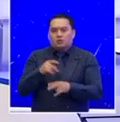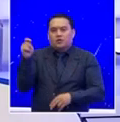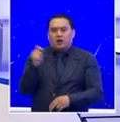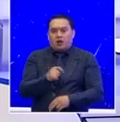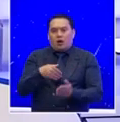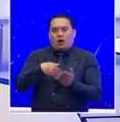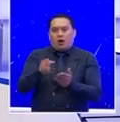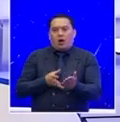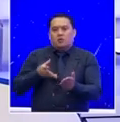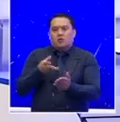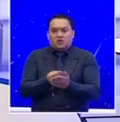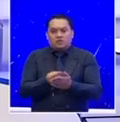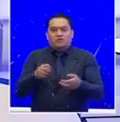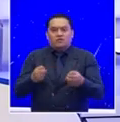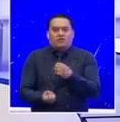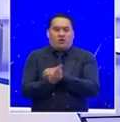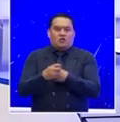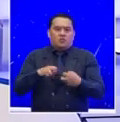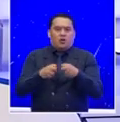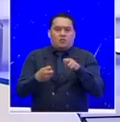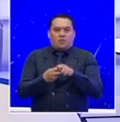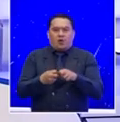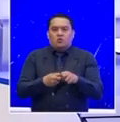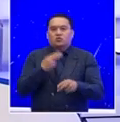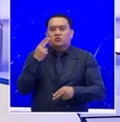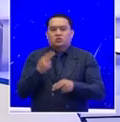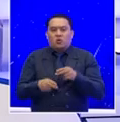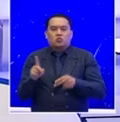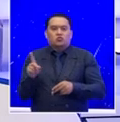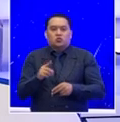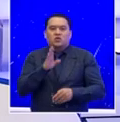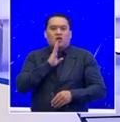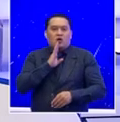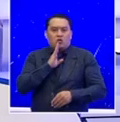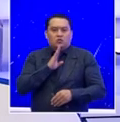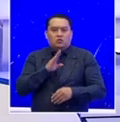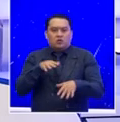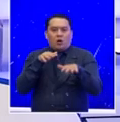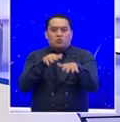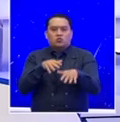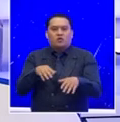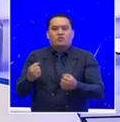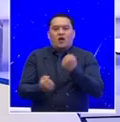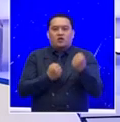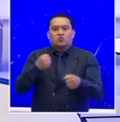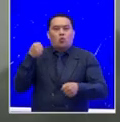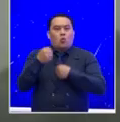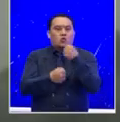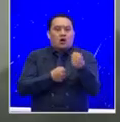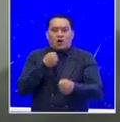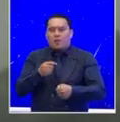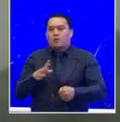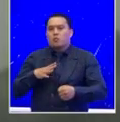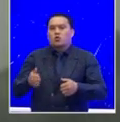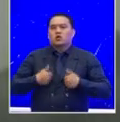приехав, отказалась платить. Возникшая словесная перепалка закончилась тем, что девушка набросилась на водителя с кулаками, а